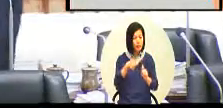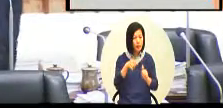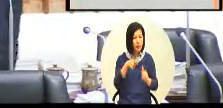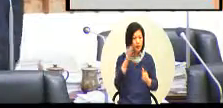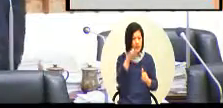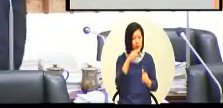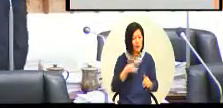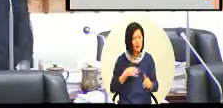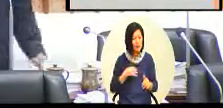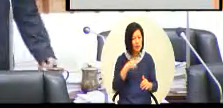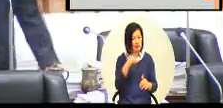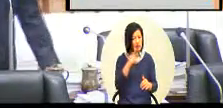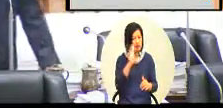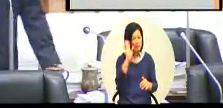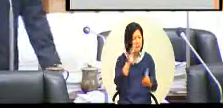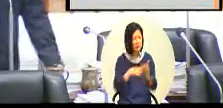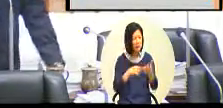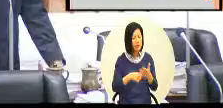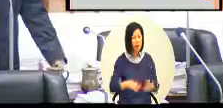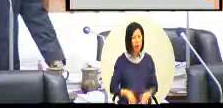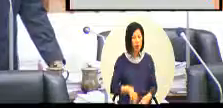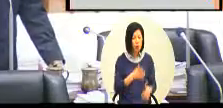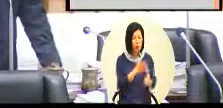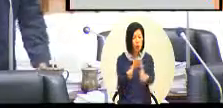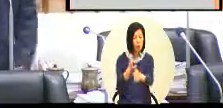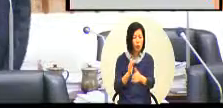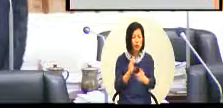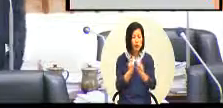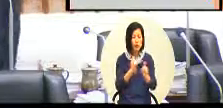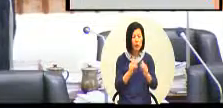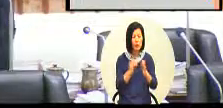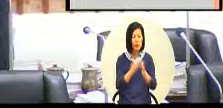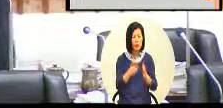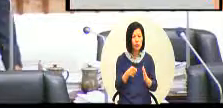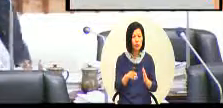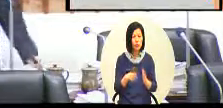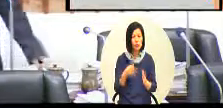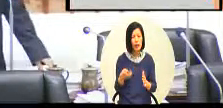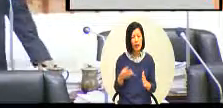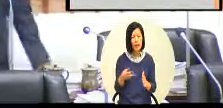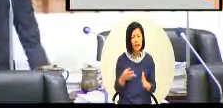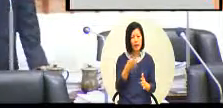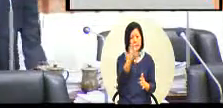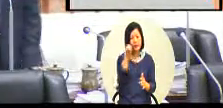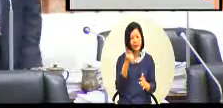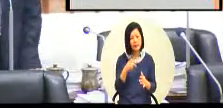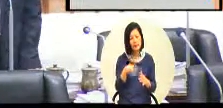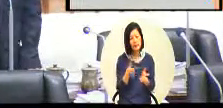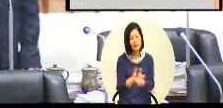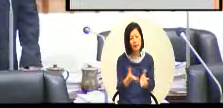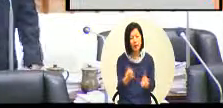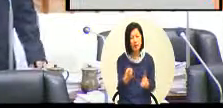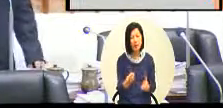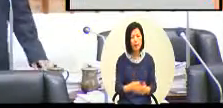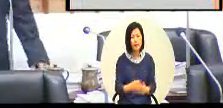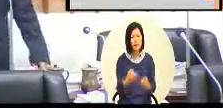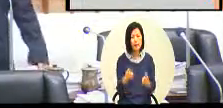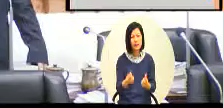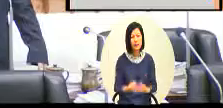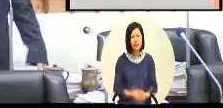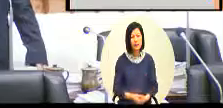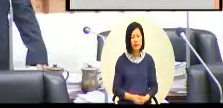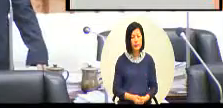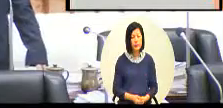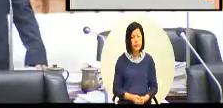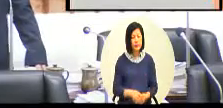真的是还不容易，所以说我问了这个社会局给了我懒人包在这懒人包当中我也看到，就是